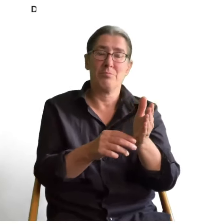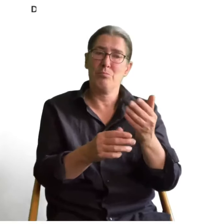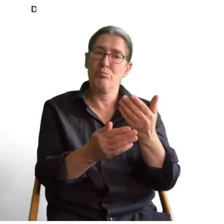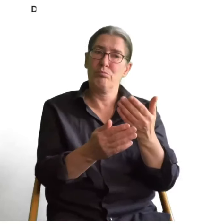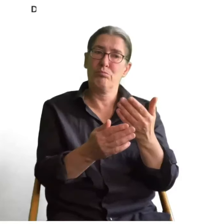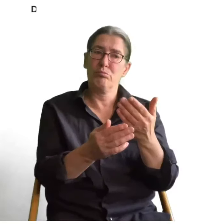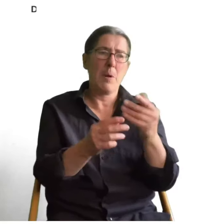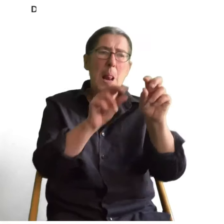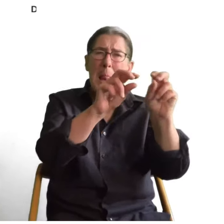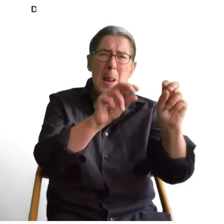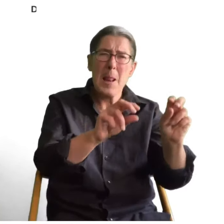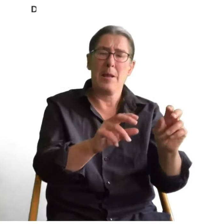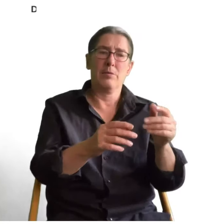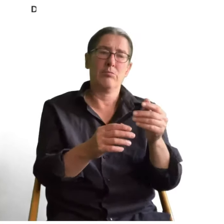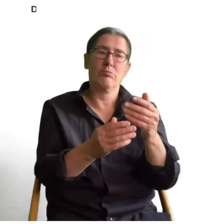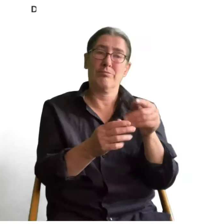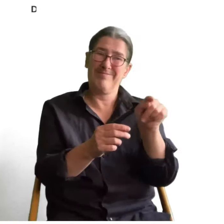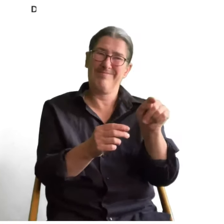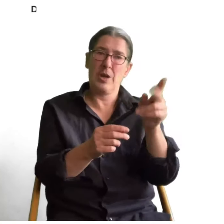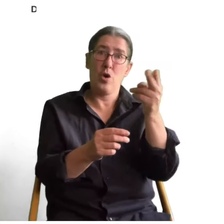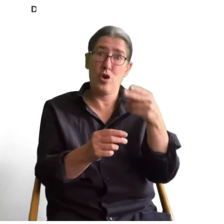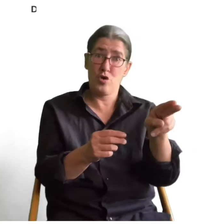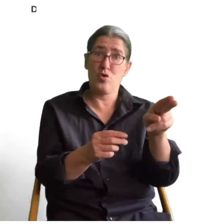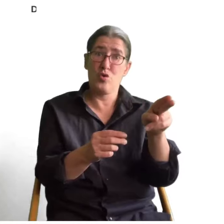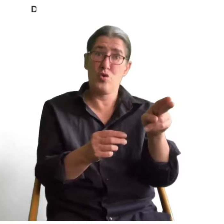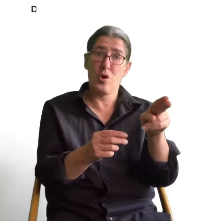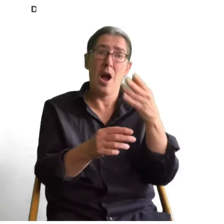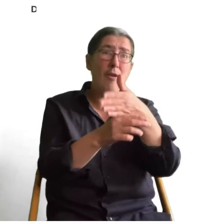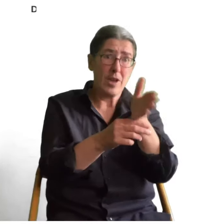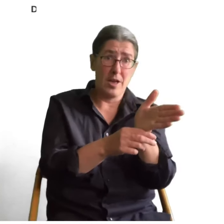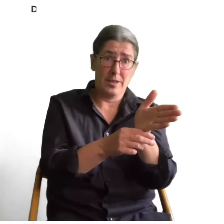Mit dem Beispiel Euro bietet es sich an, wenn ich den Euro